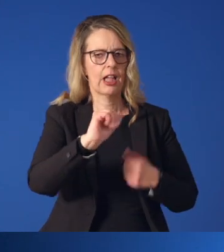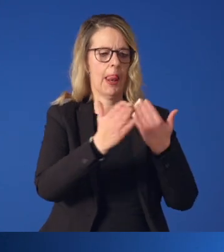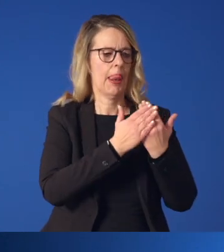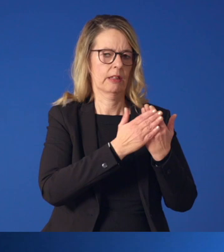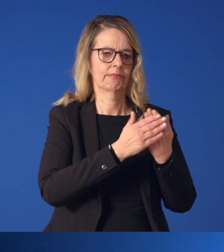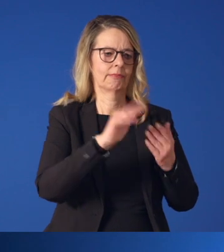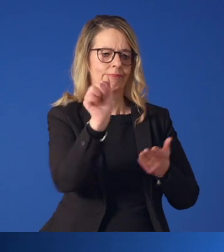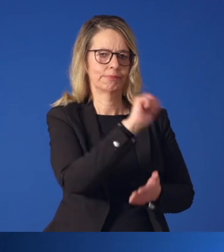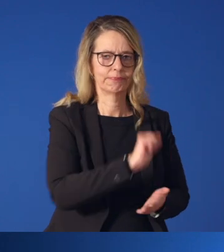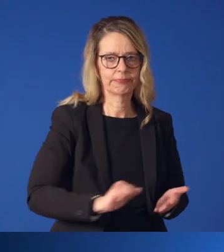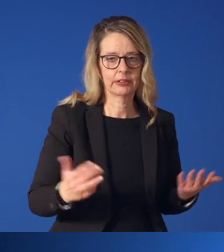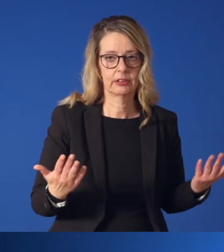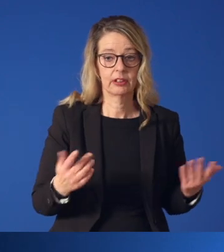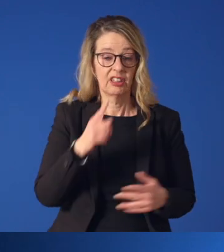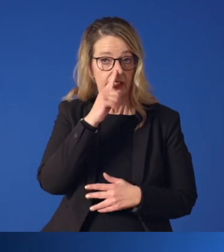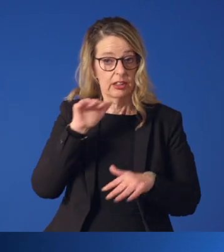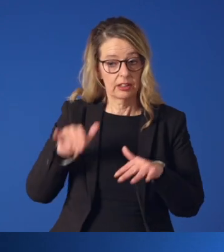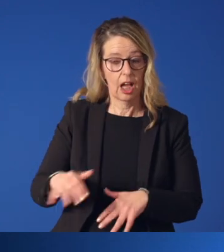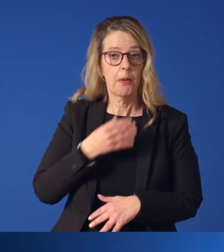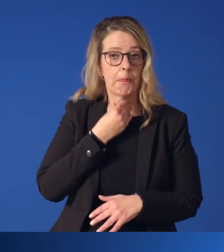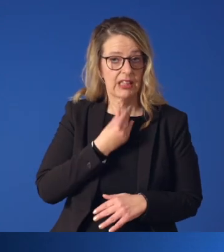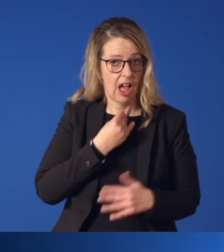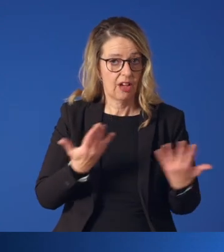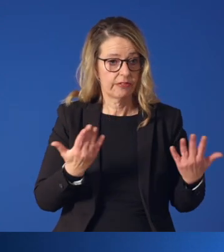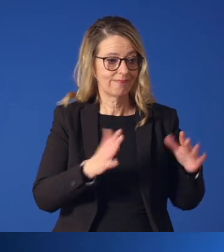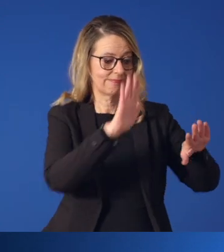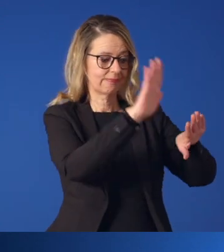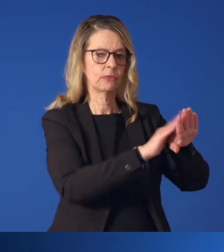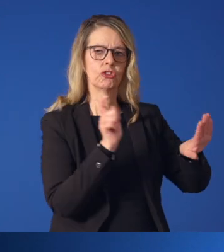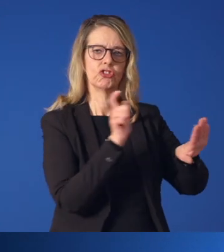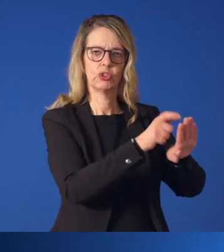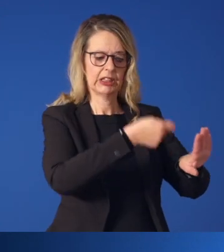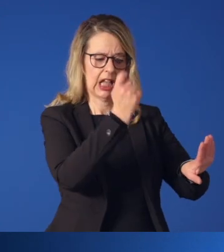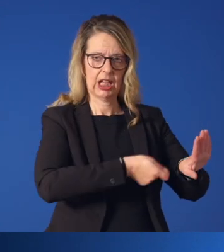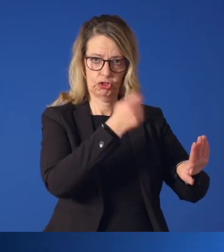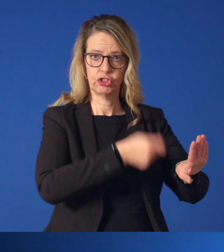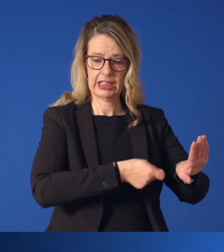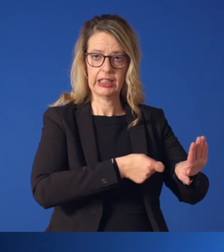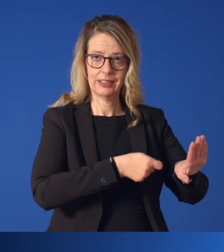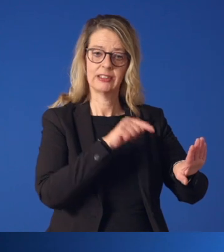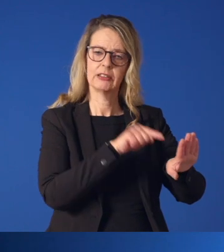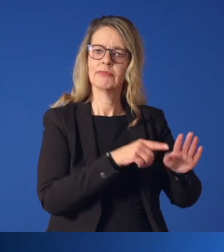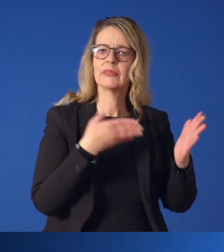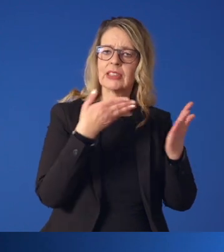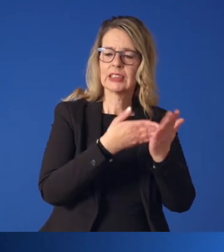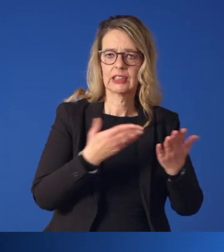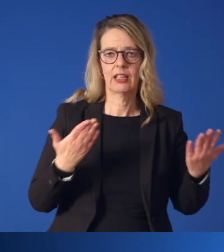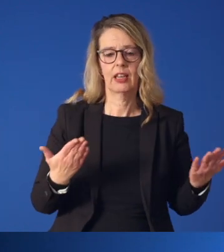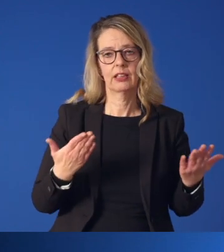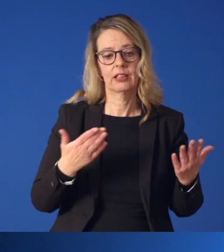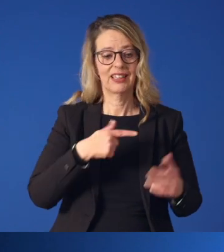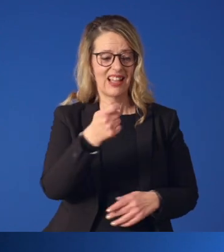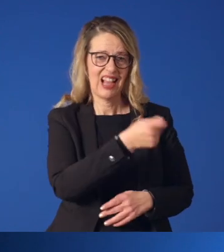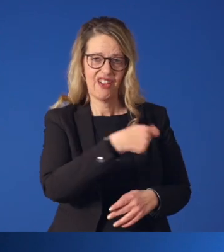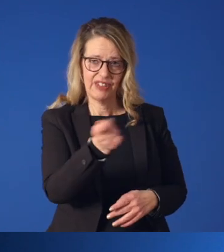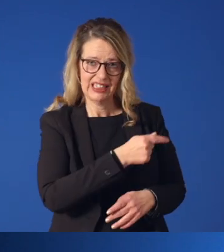entfernt werden können. Und bei Bedarf können Flächen auch mit einem Schutzanstrich versehen werden, die bewirken, dass sich